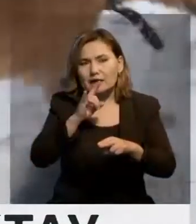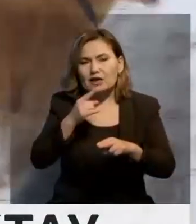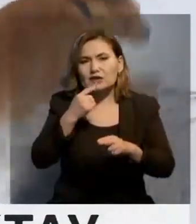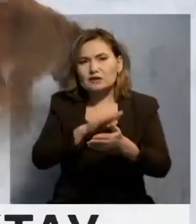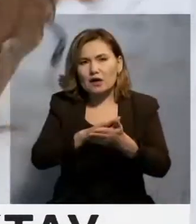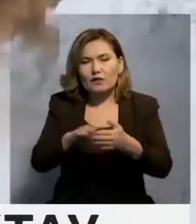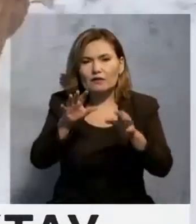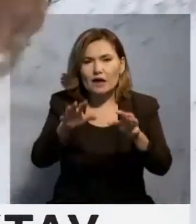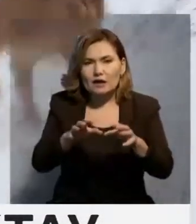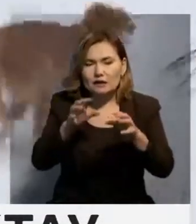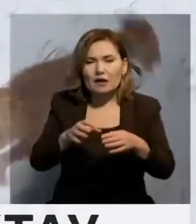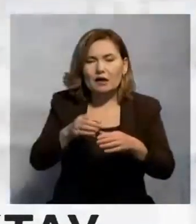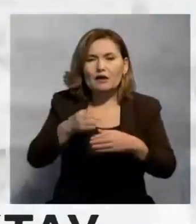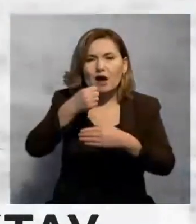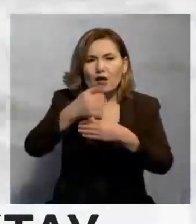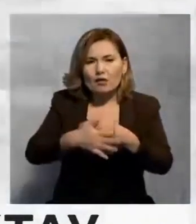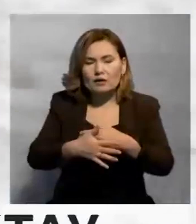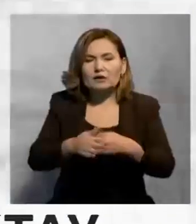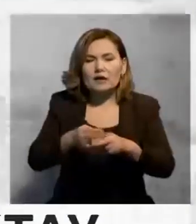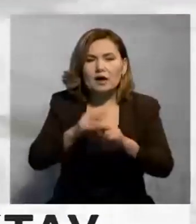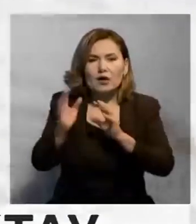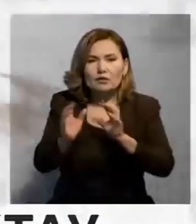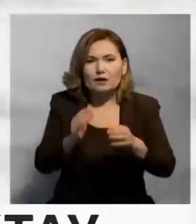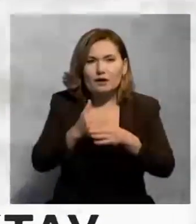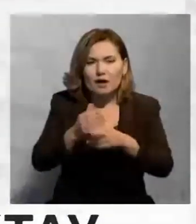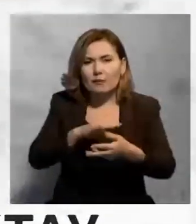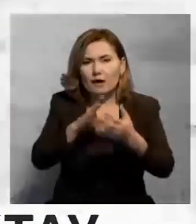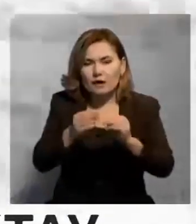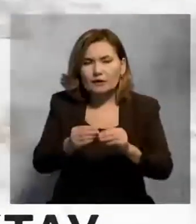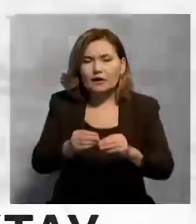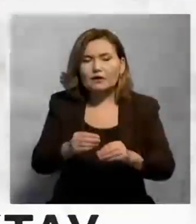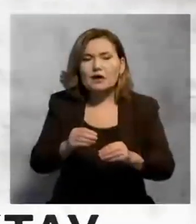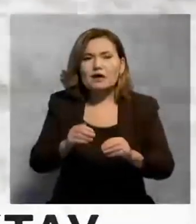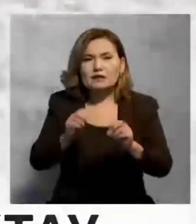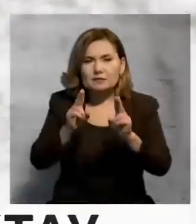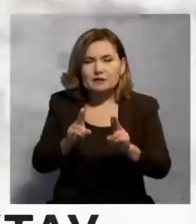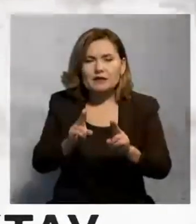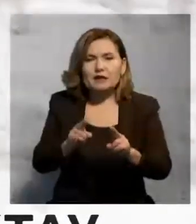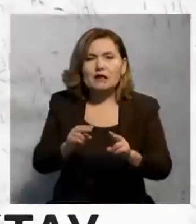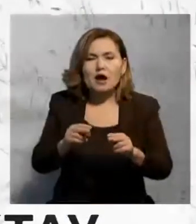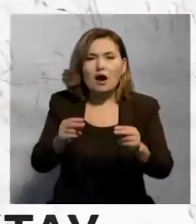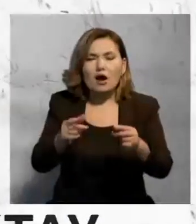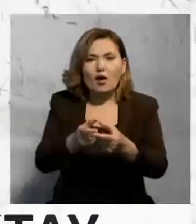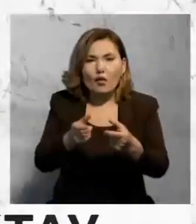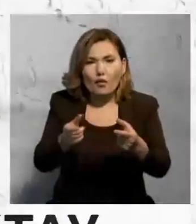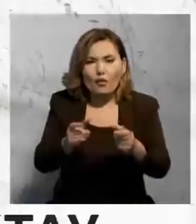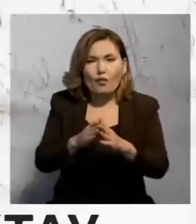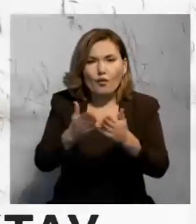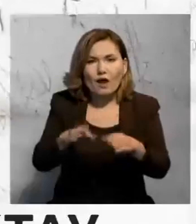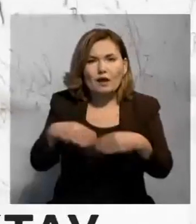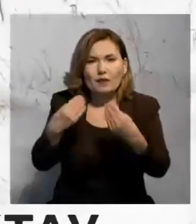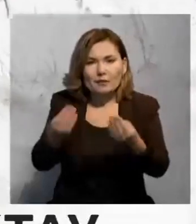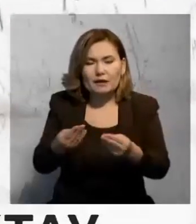зерттейтін ұлттық орталық құрылады. Онда жануардың шығу тегі туралы куәлік, бірыңғай стандарт әзірленеді. Сондай таза тұқымды ит